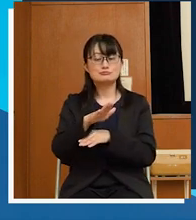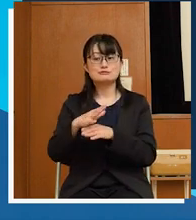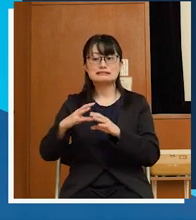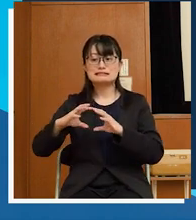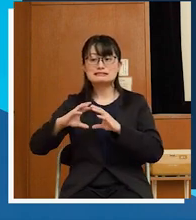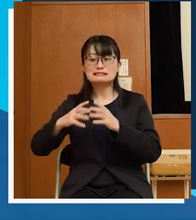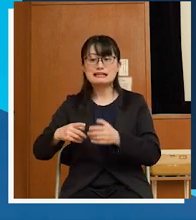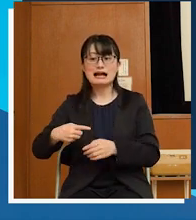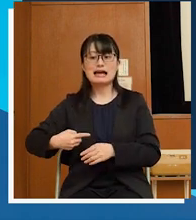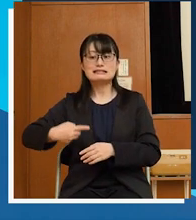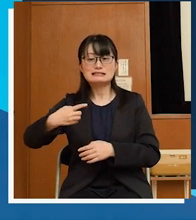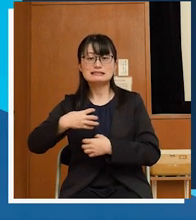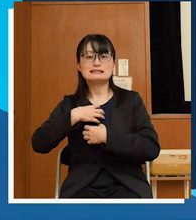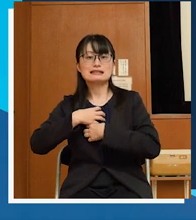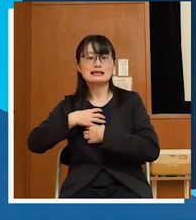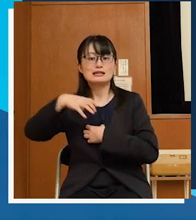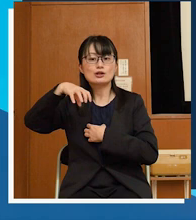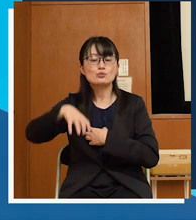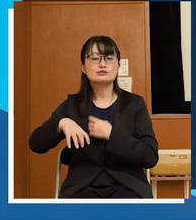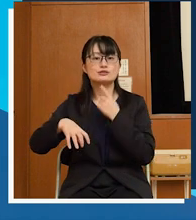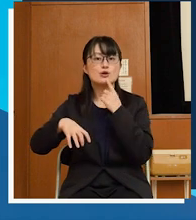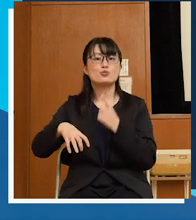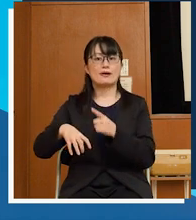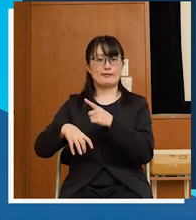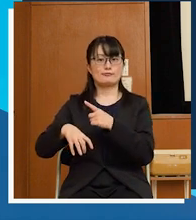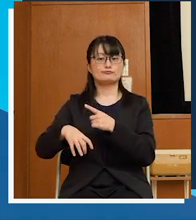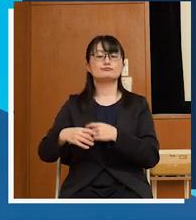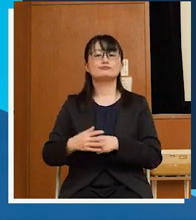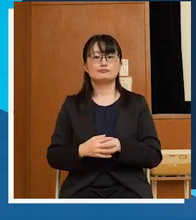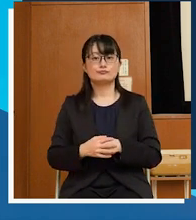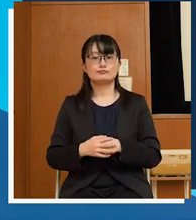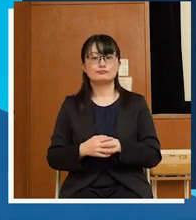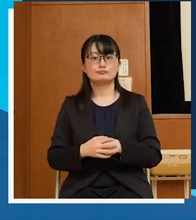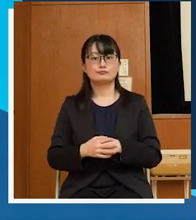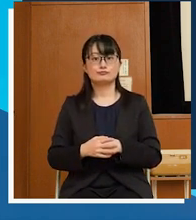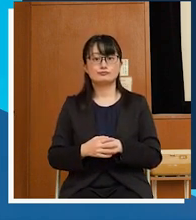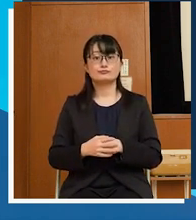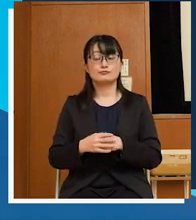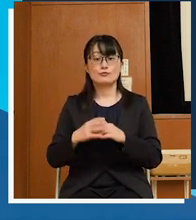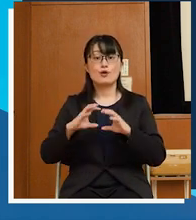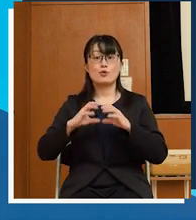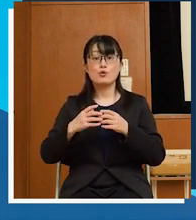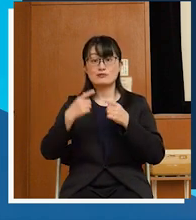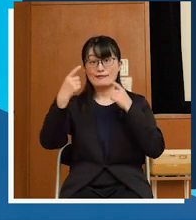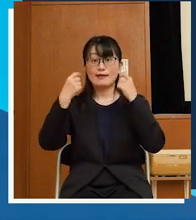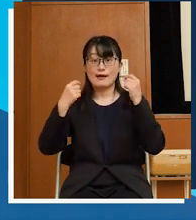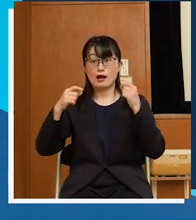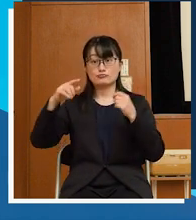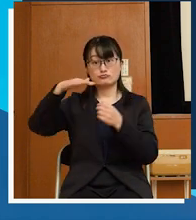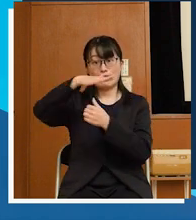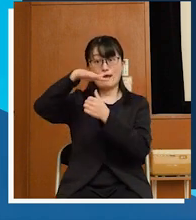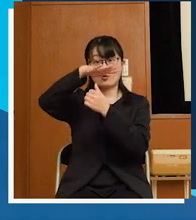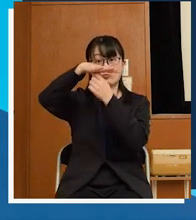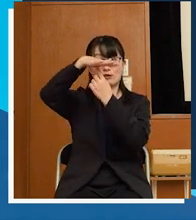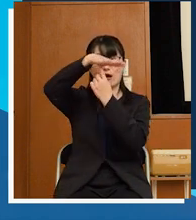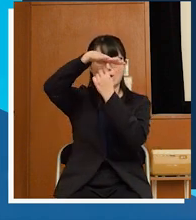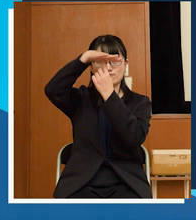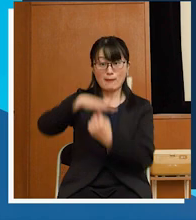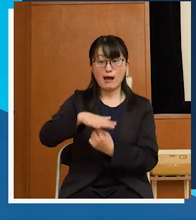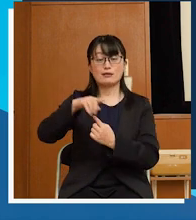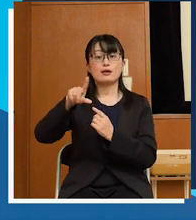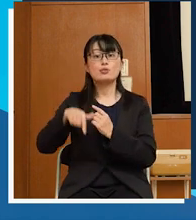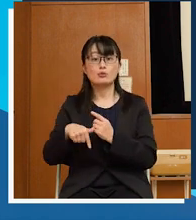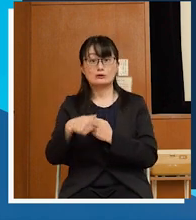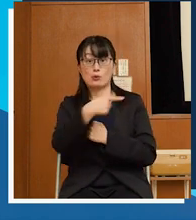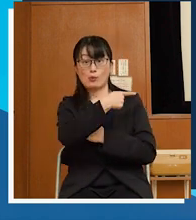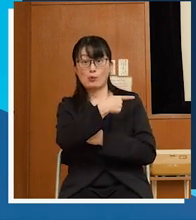基地と言われています先ほども説明した通りえこれは沖縄国際大学にヘリコプターが墜落した時の2004年8月